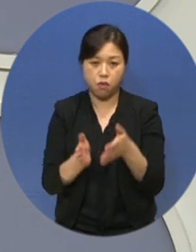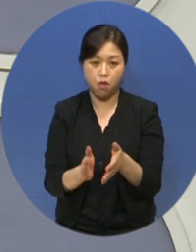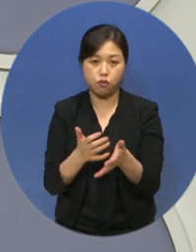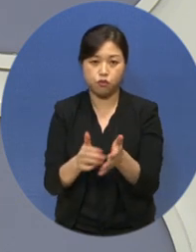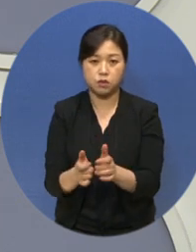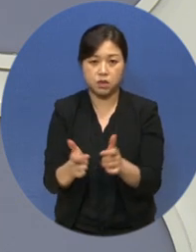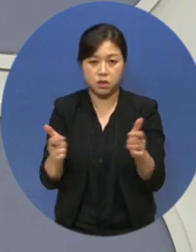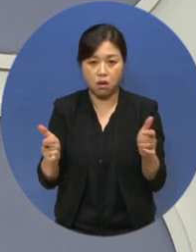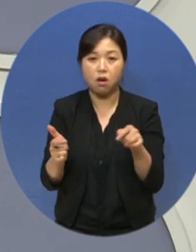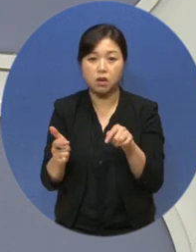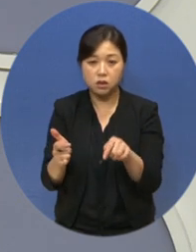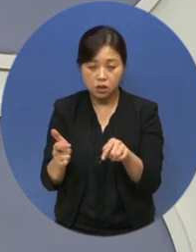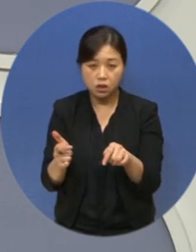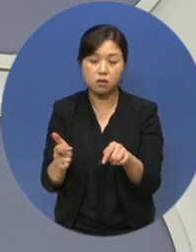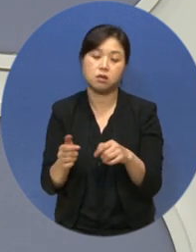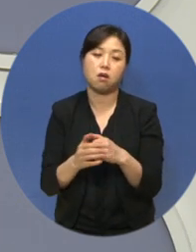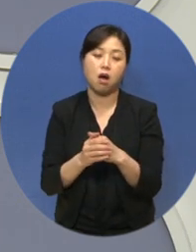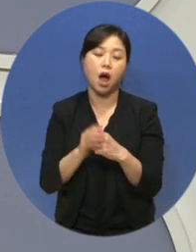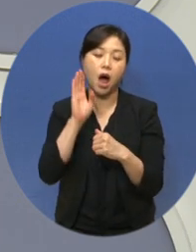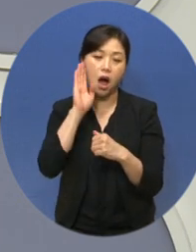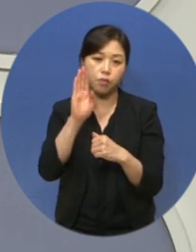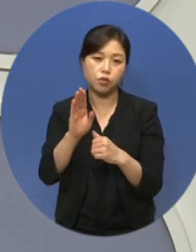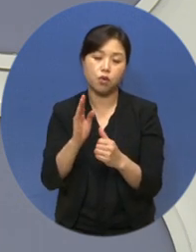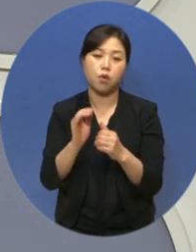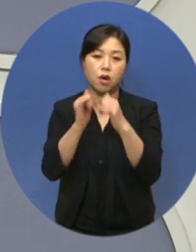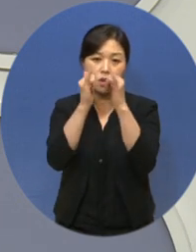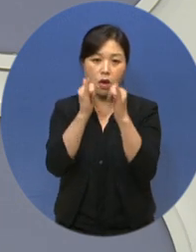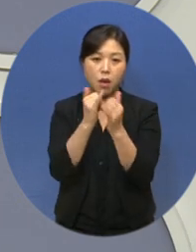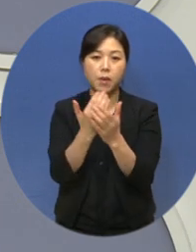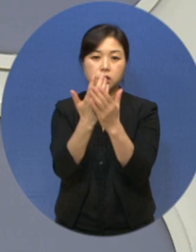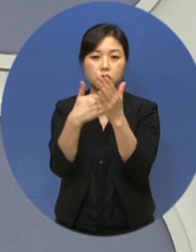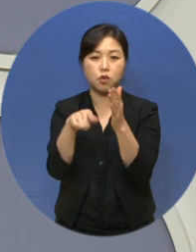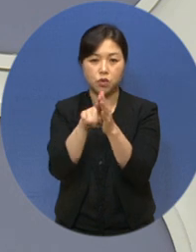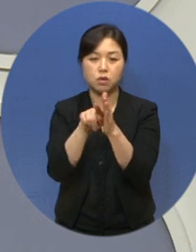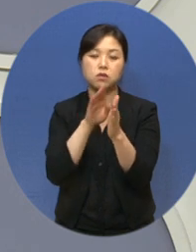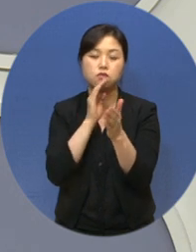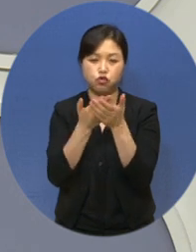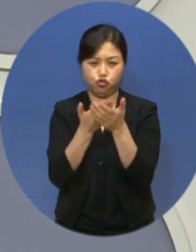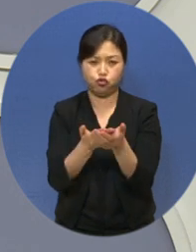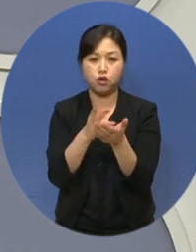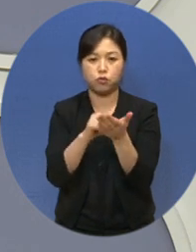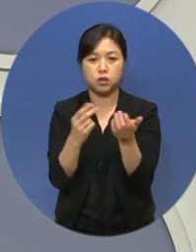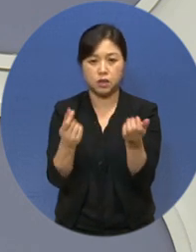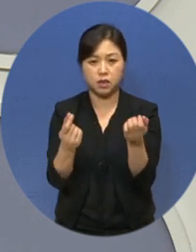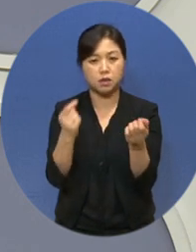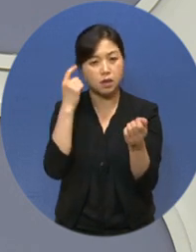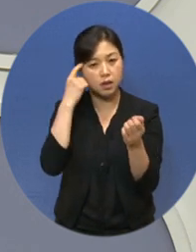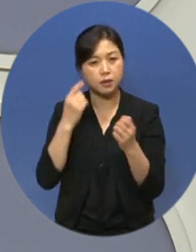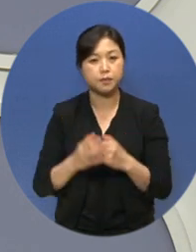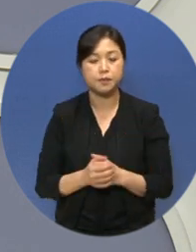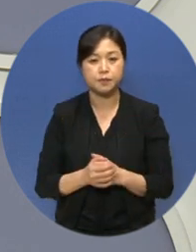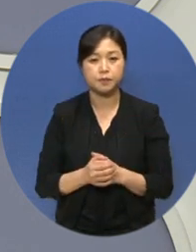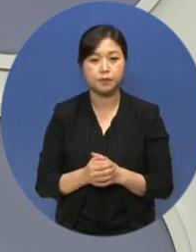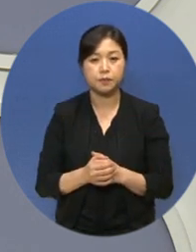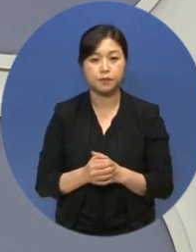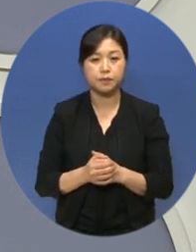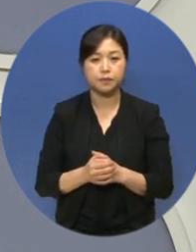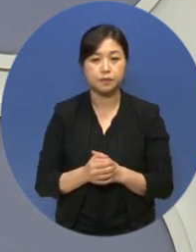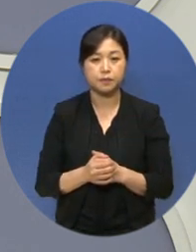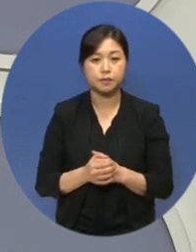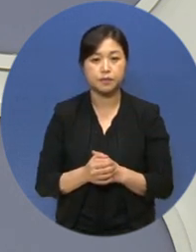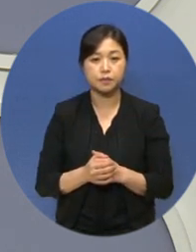가능한 예 대한민국 되는데 안에 커다란 아주 중요한 관건이다 이런 생각이 들고요 예 더불어서 있는 우리